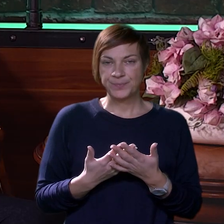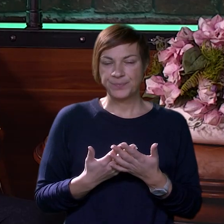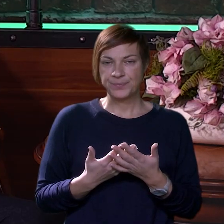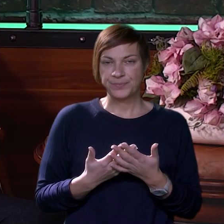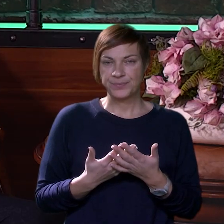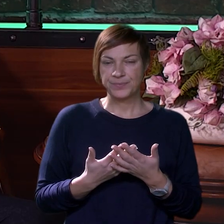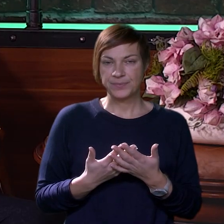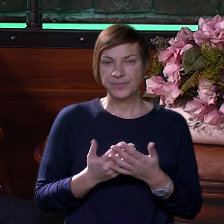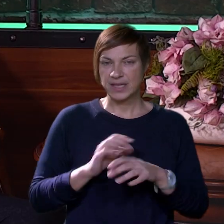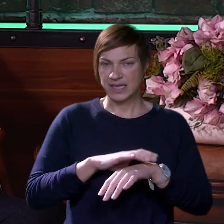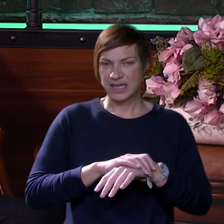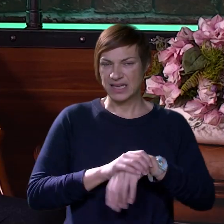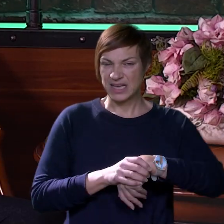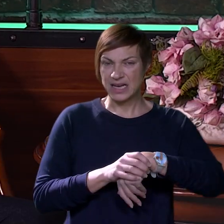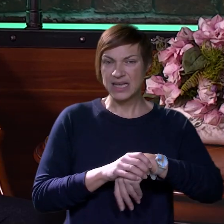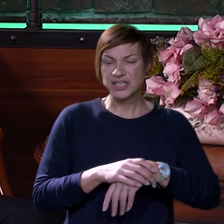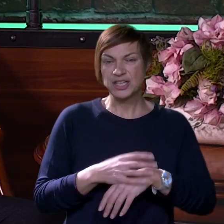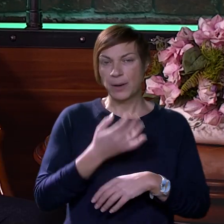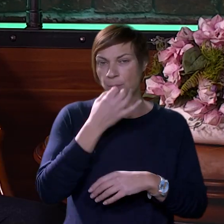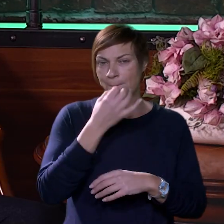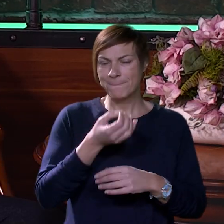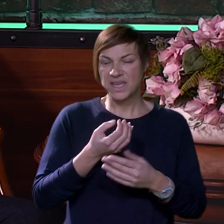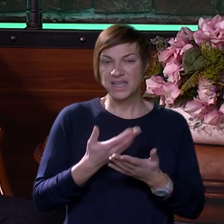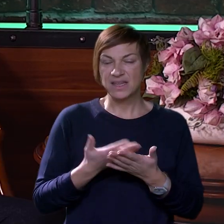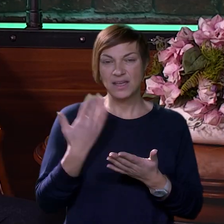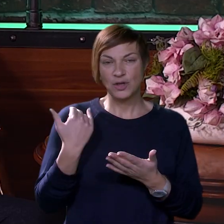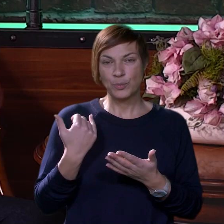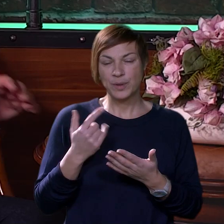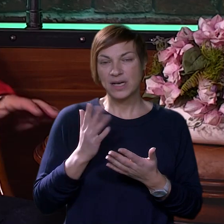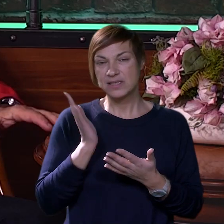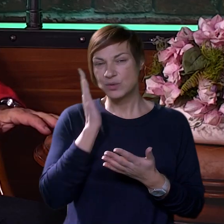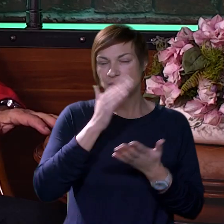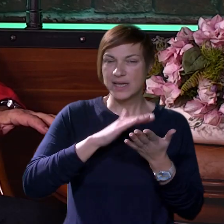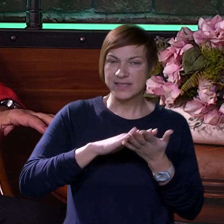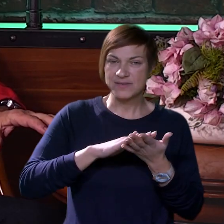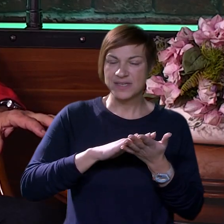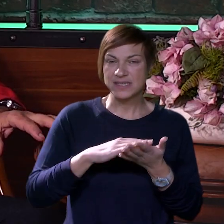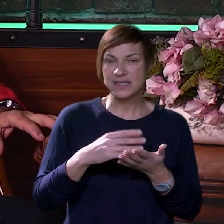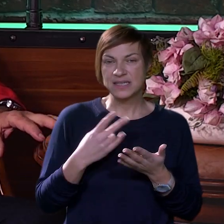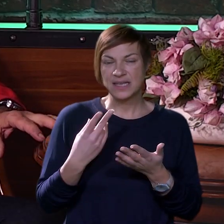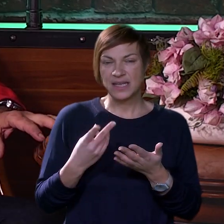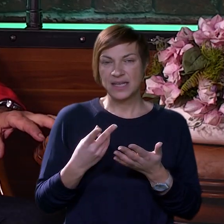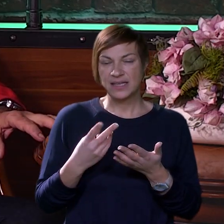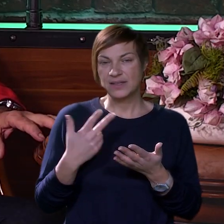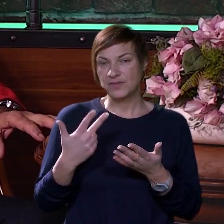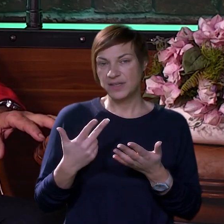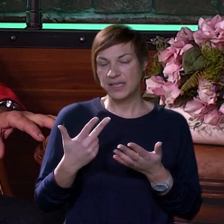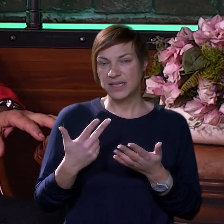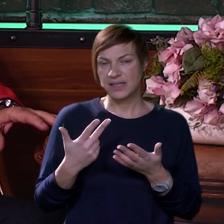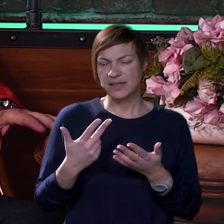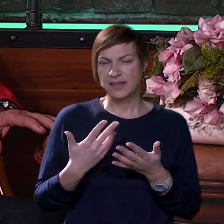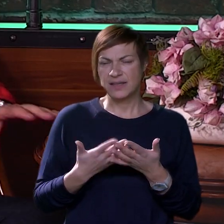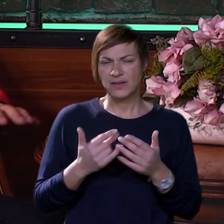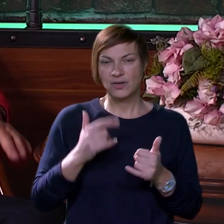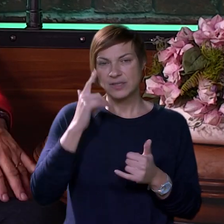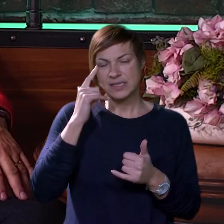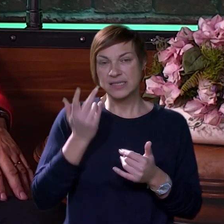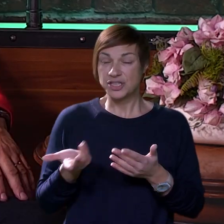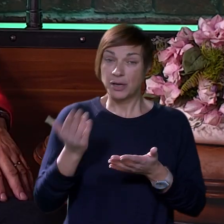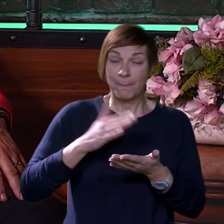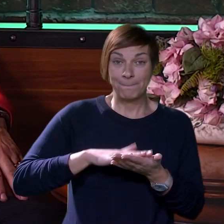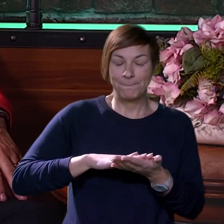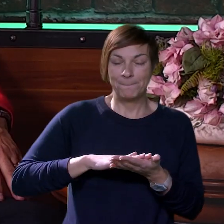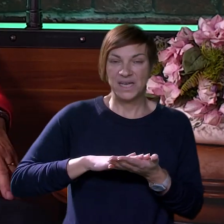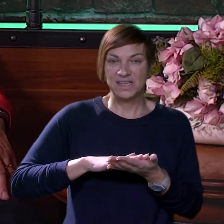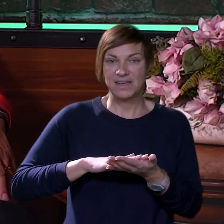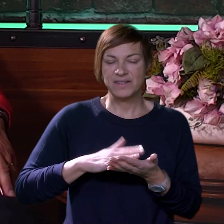mislim, gležan u pitanju, tako da bile su nesvjestice, bile su dvije ili tri čak, koliko ako se ja sjećam,